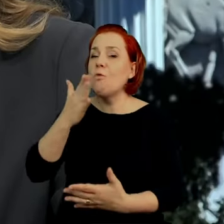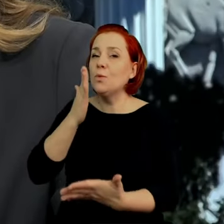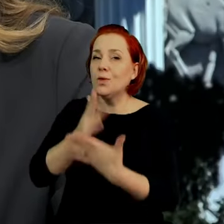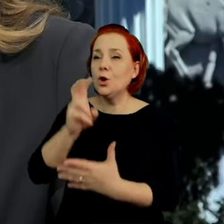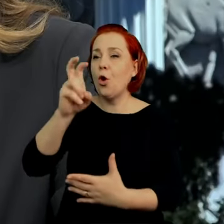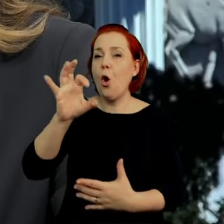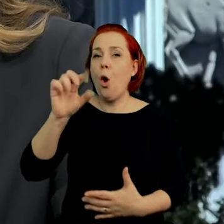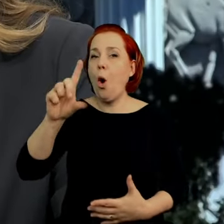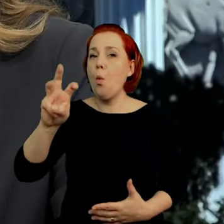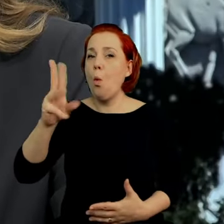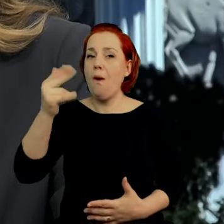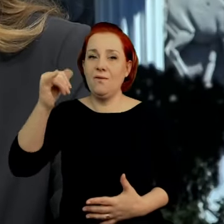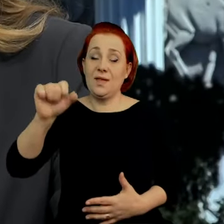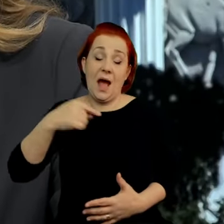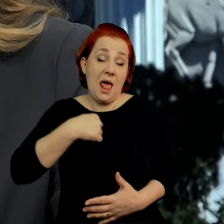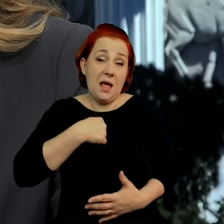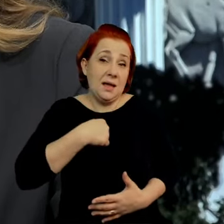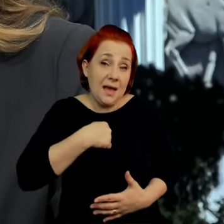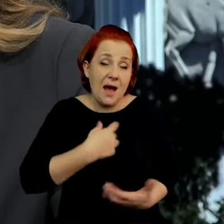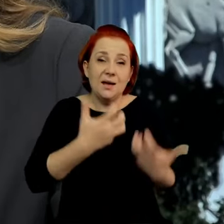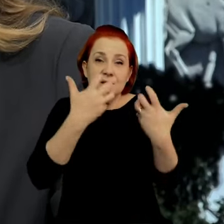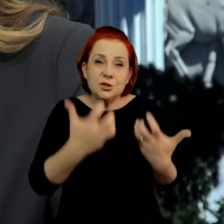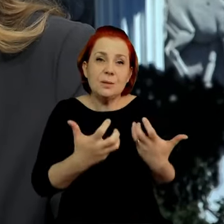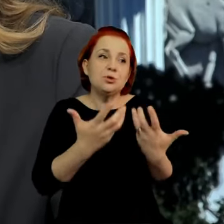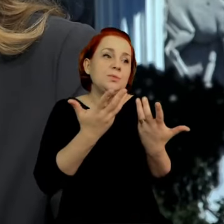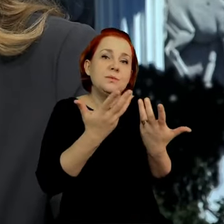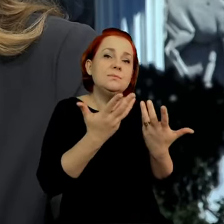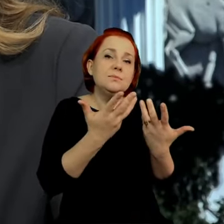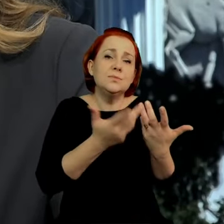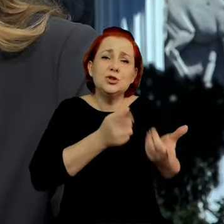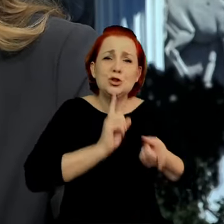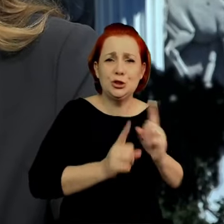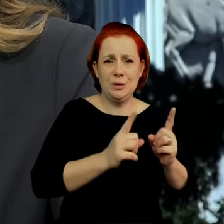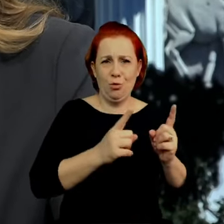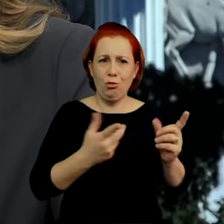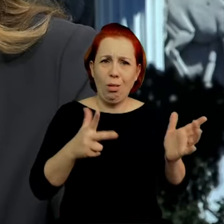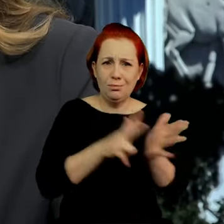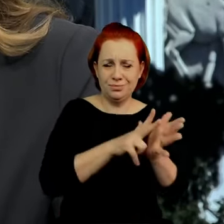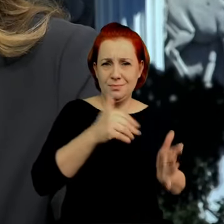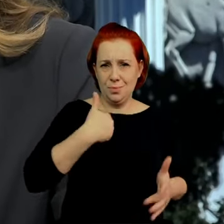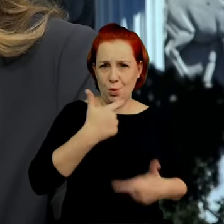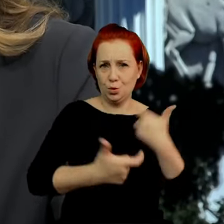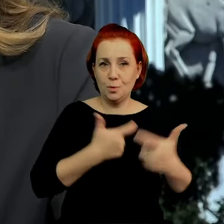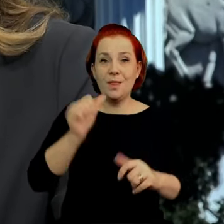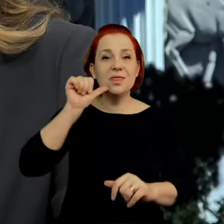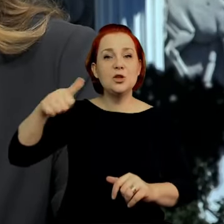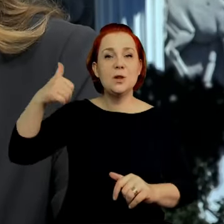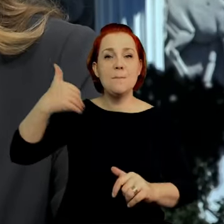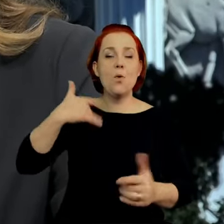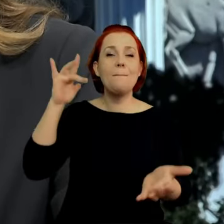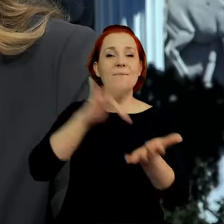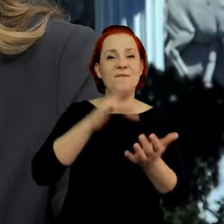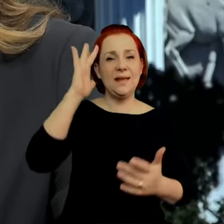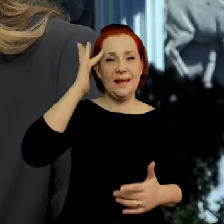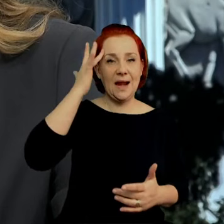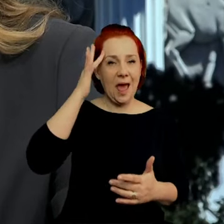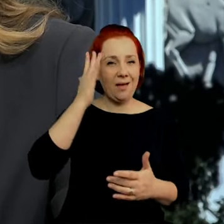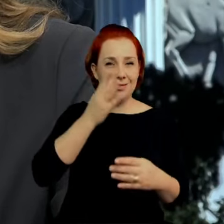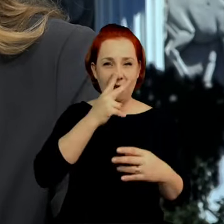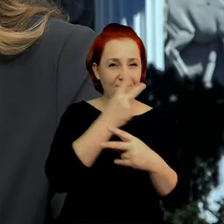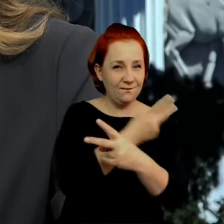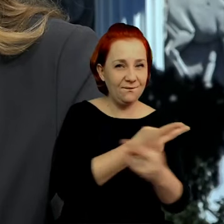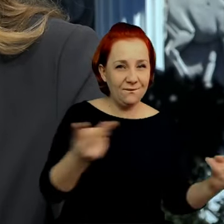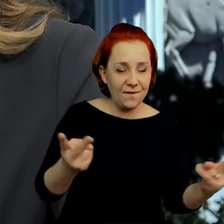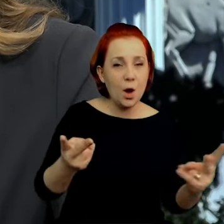żeby było to wprowadzone jakkolwiek byle najszybciej. Tydzień temu byłam w Irlandii na wizycie studyjnej zorganizowanej przez